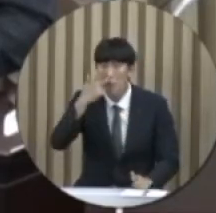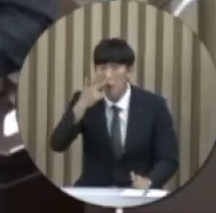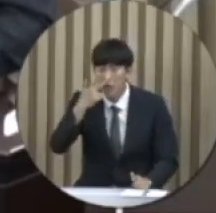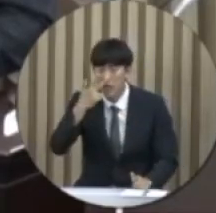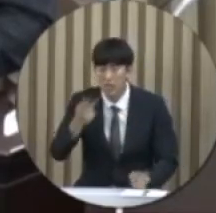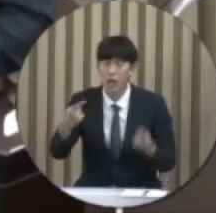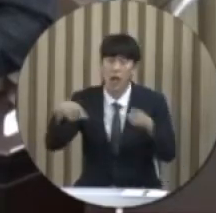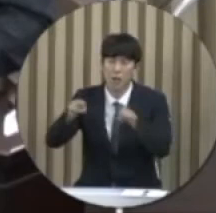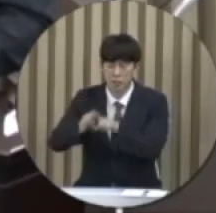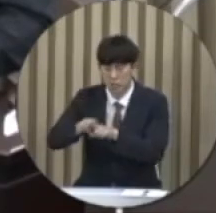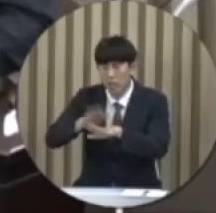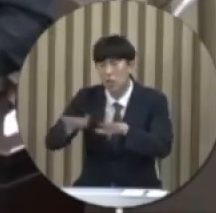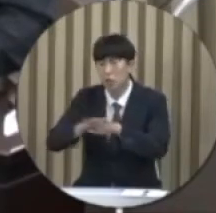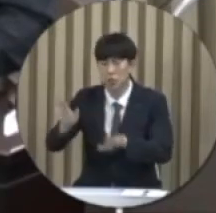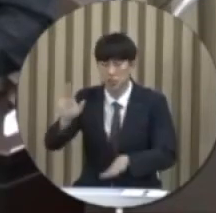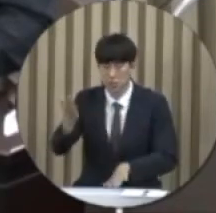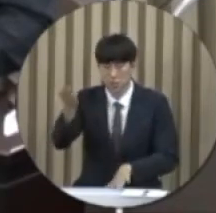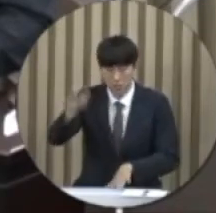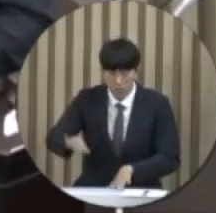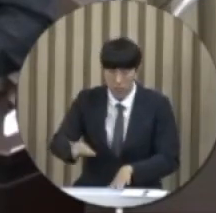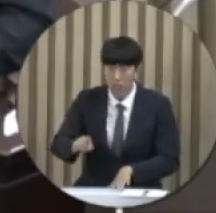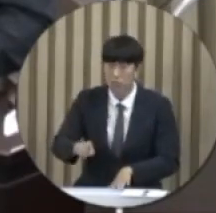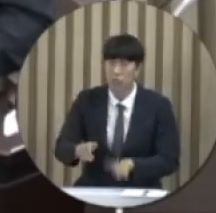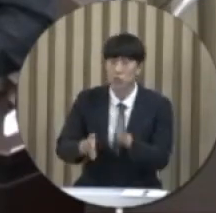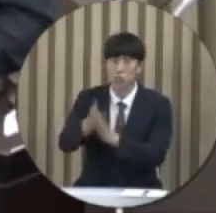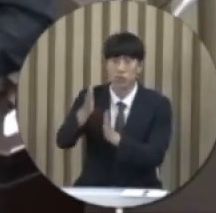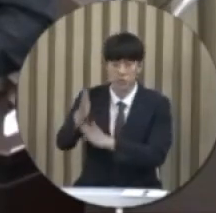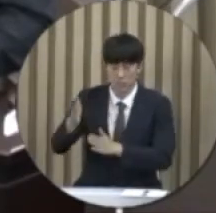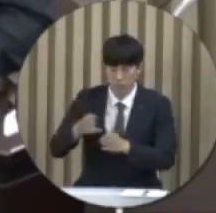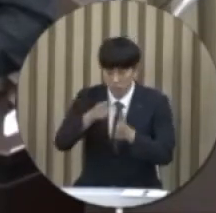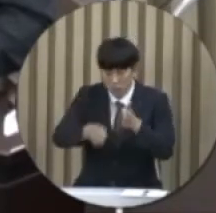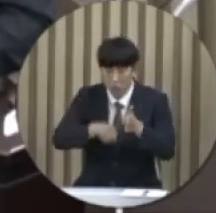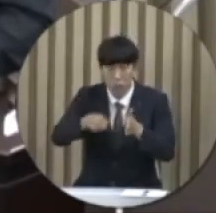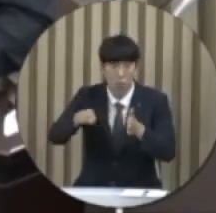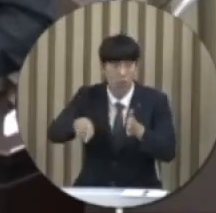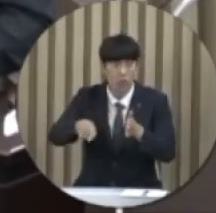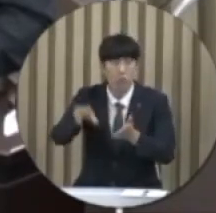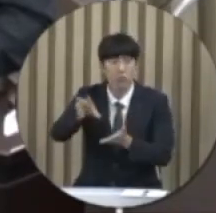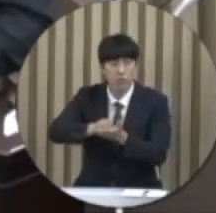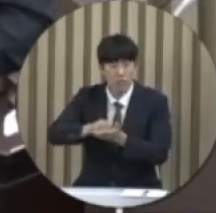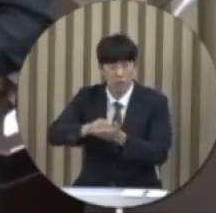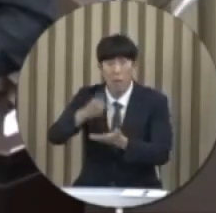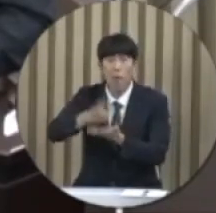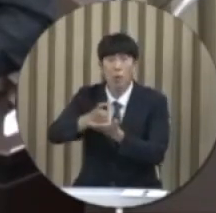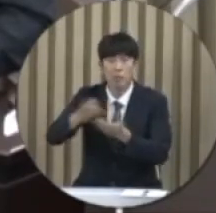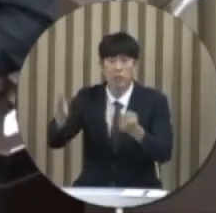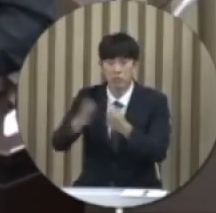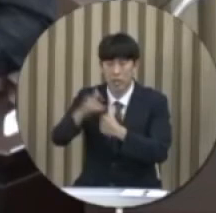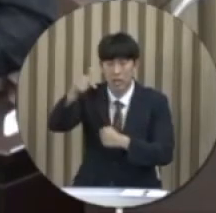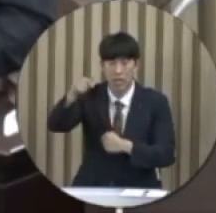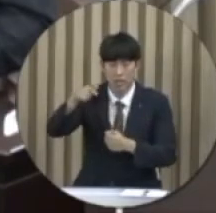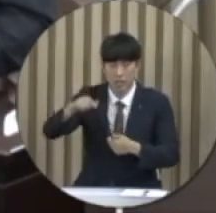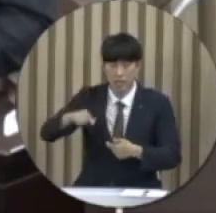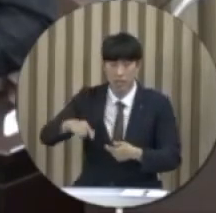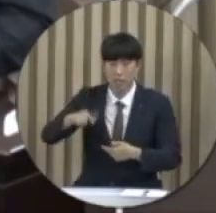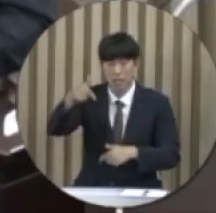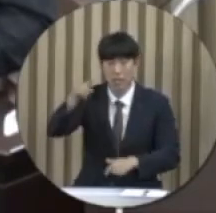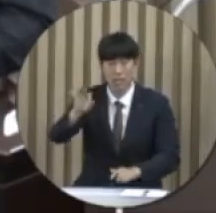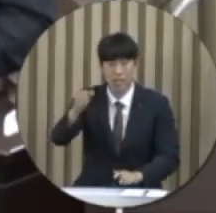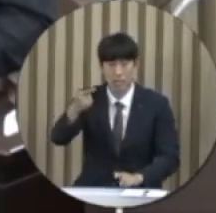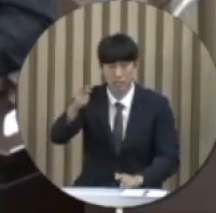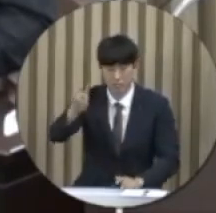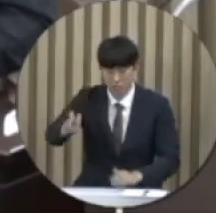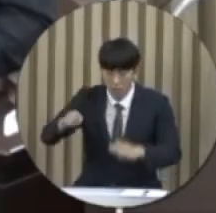있습니다. 그런데 도시철도에 의해서 상위 법령상에 의해서 강남을 중심으로 40km 이상을 벗어날 수 없게 되어